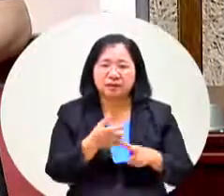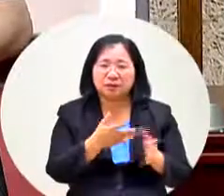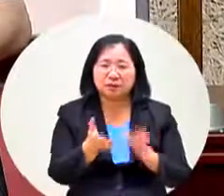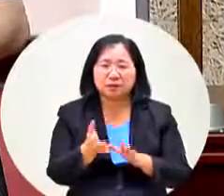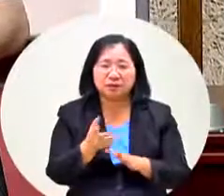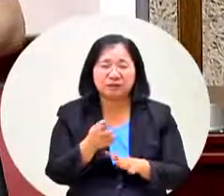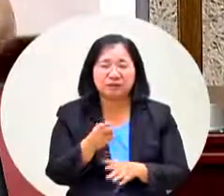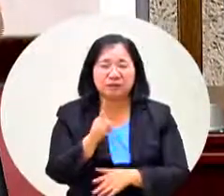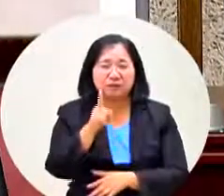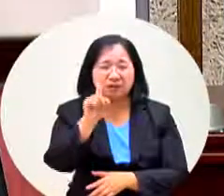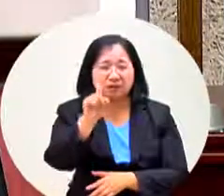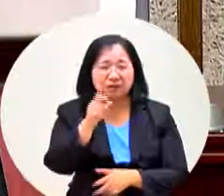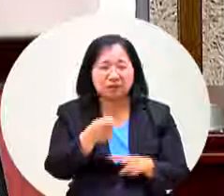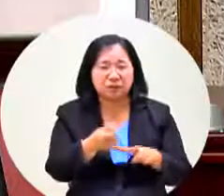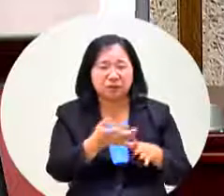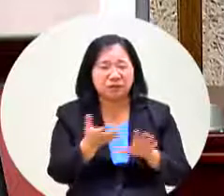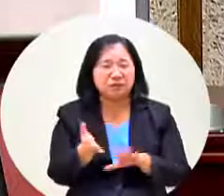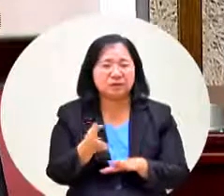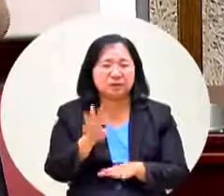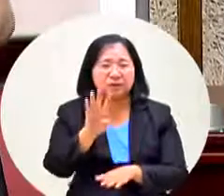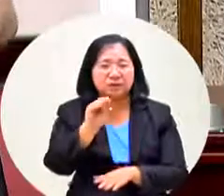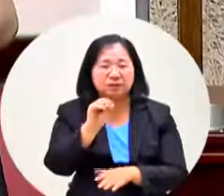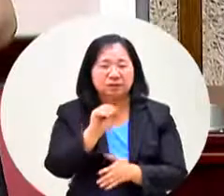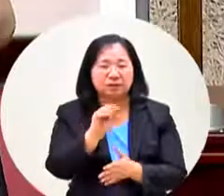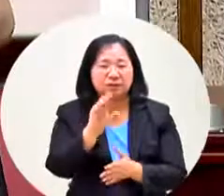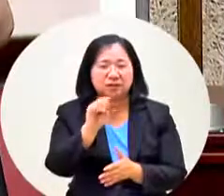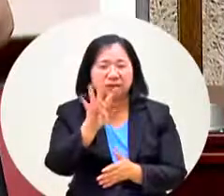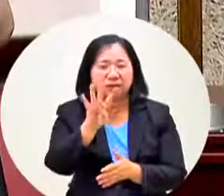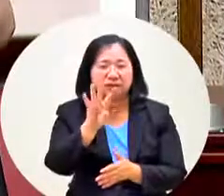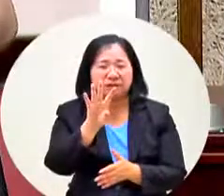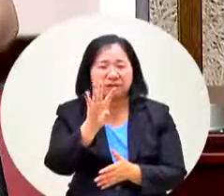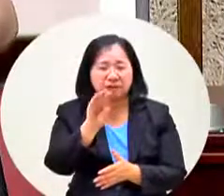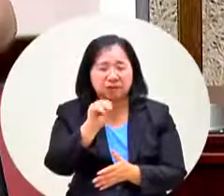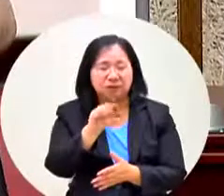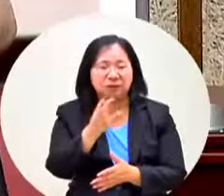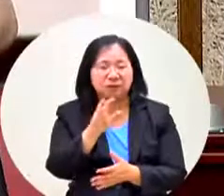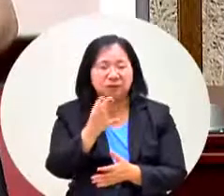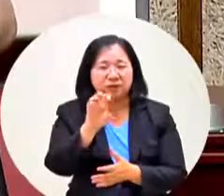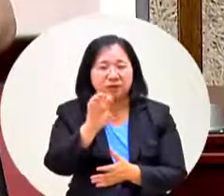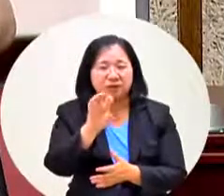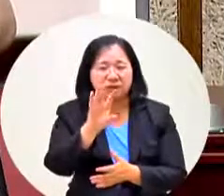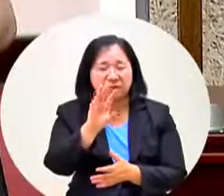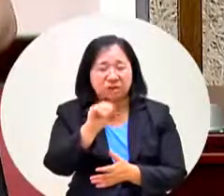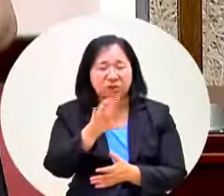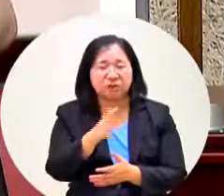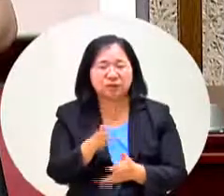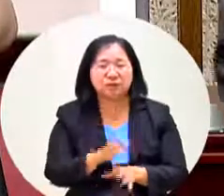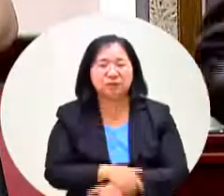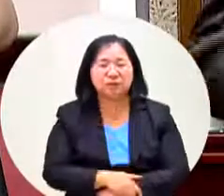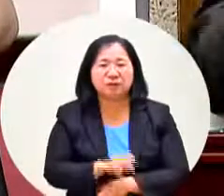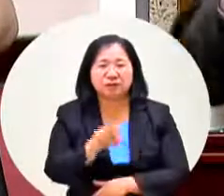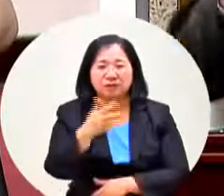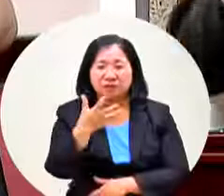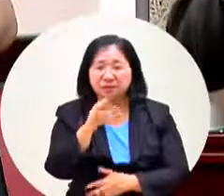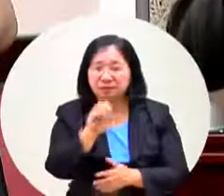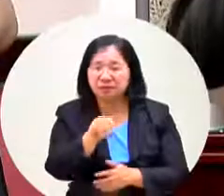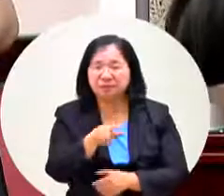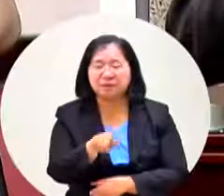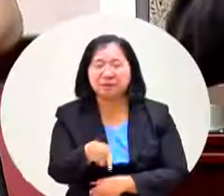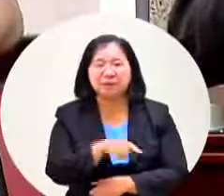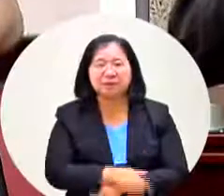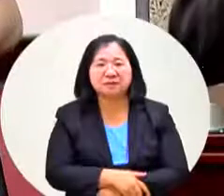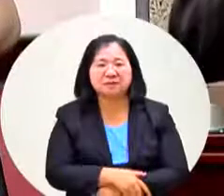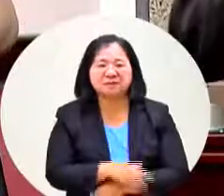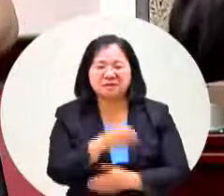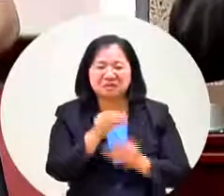个理赔的条件其实难以改好。啊，伊的这个费率吼，其实嘛，要超到甲15%左右，所以一般来讲，